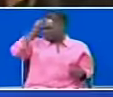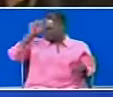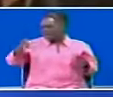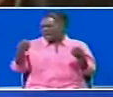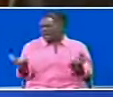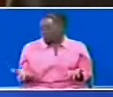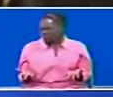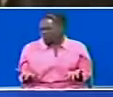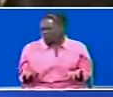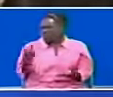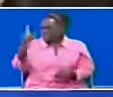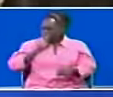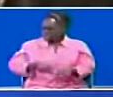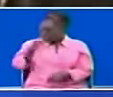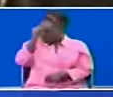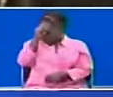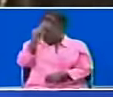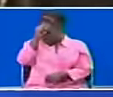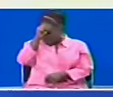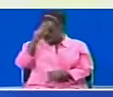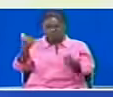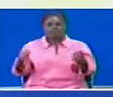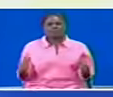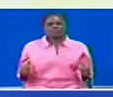be? You cannot be foolish twice.